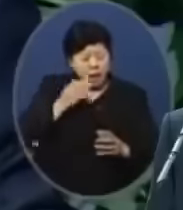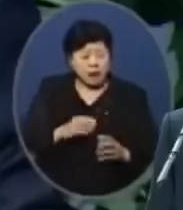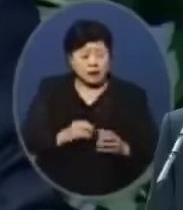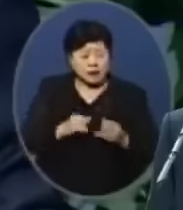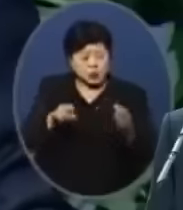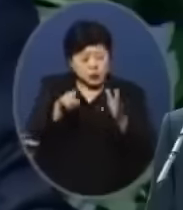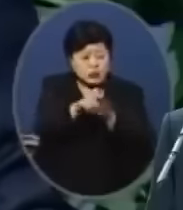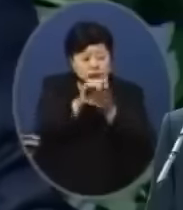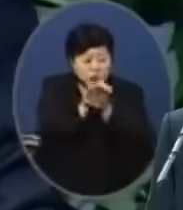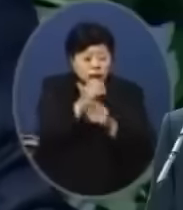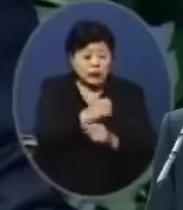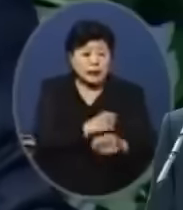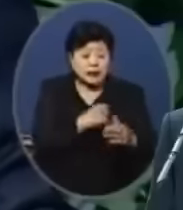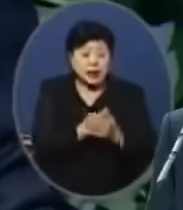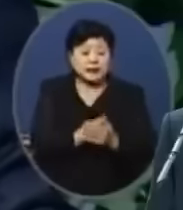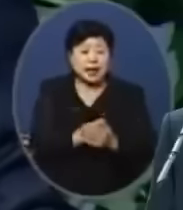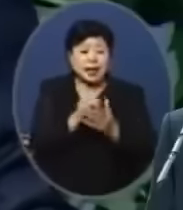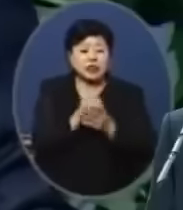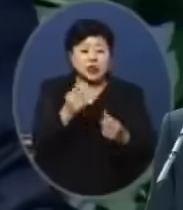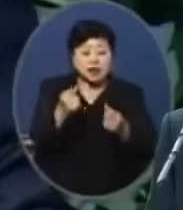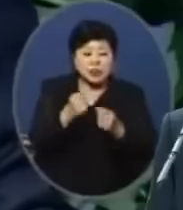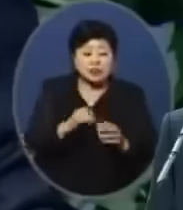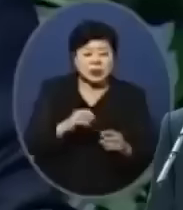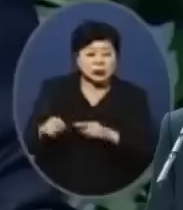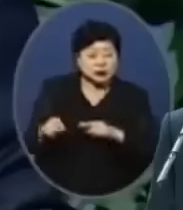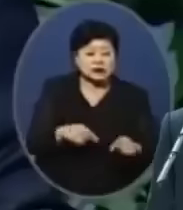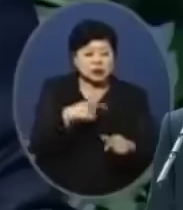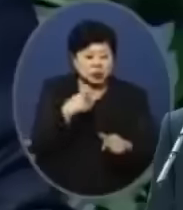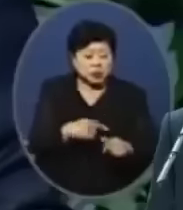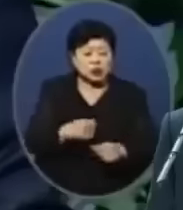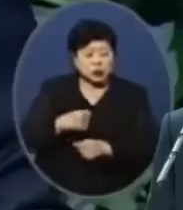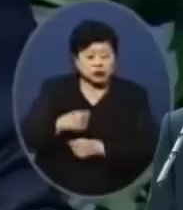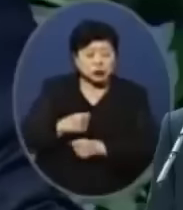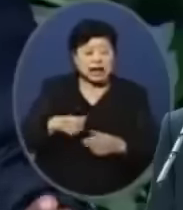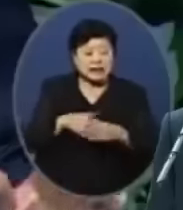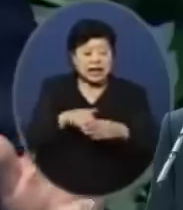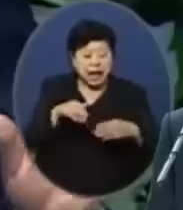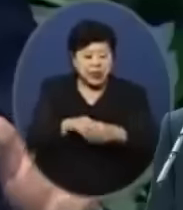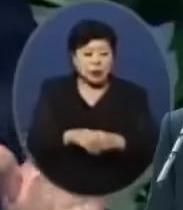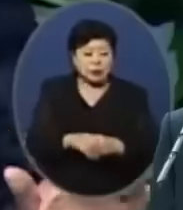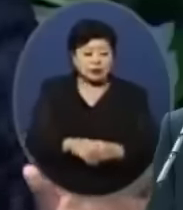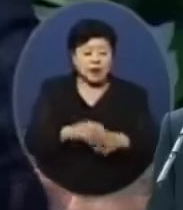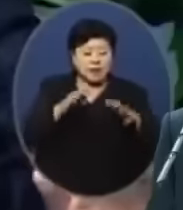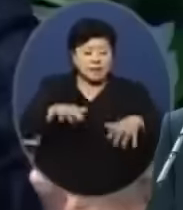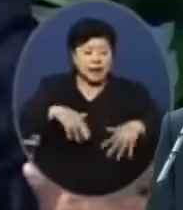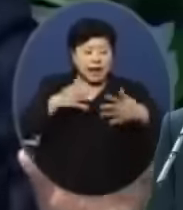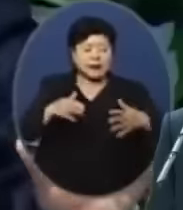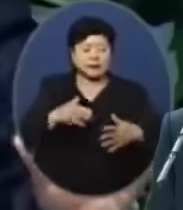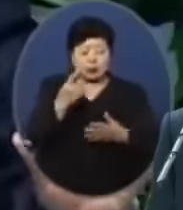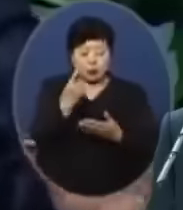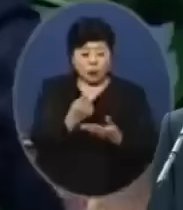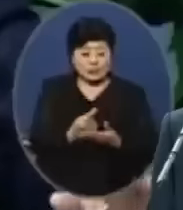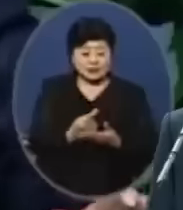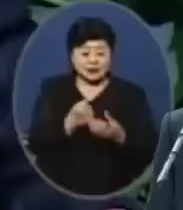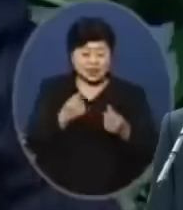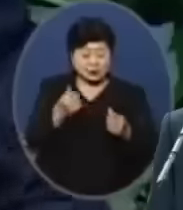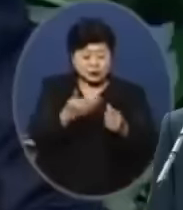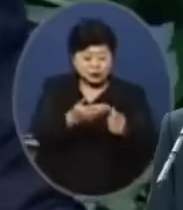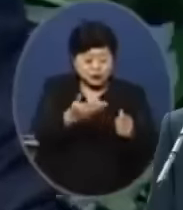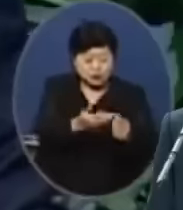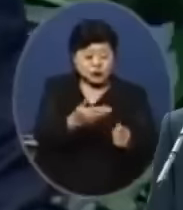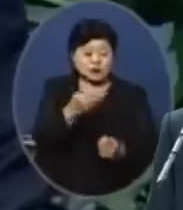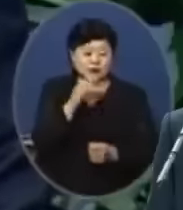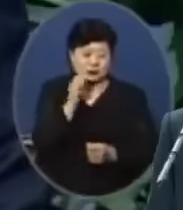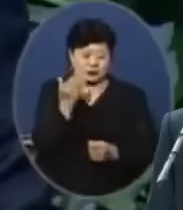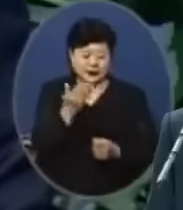위해서 기도하니까 그 기도의 힘이 정치, 경제, 교육, 문화, 군사, 산업, 배후에 바람처럼 불어와서 힘을 주신